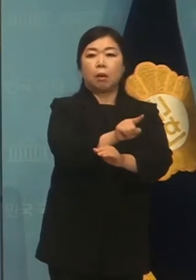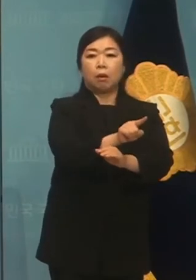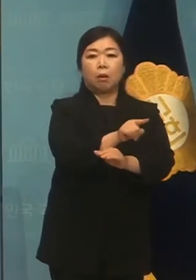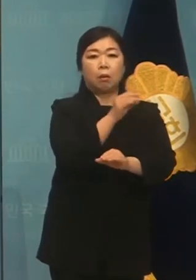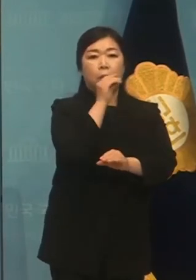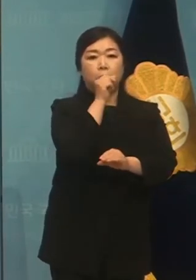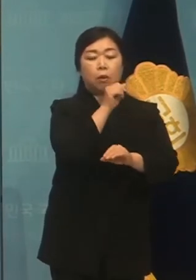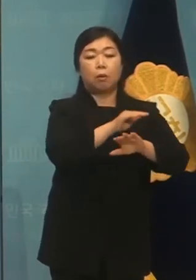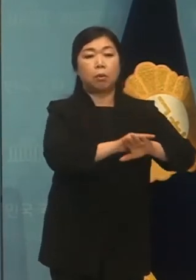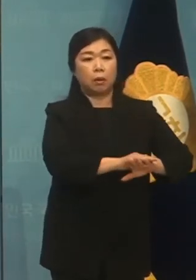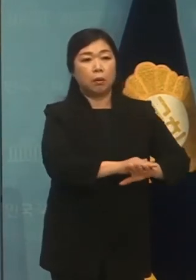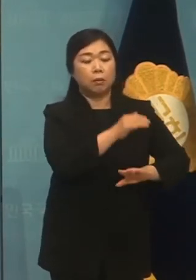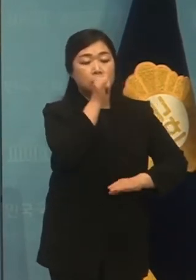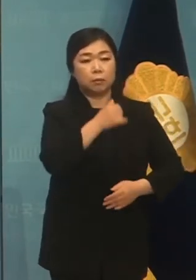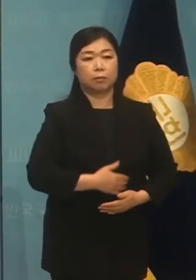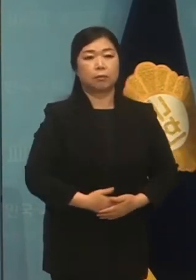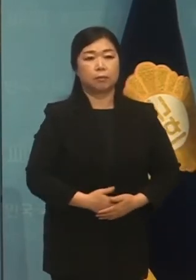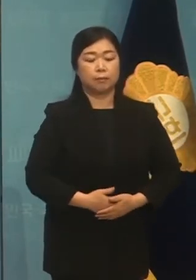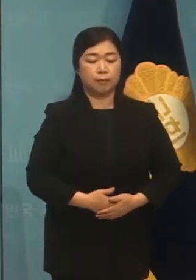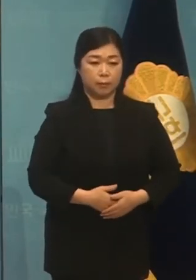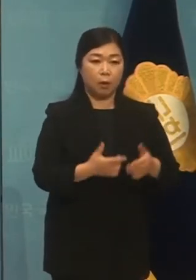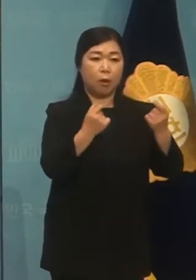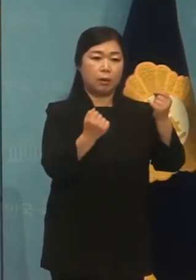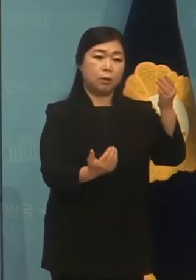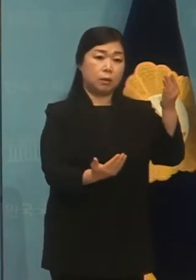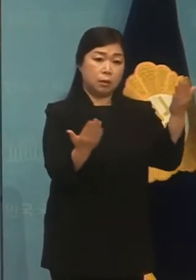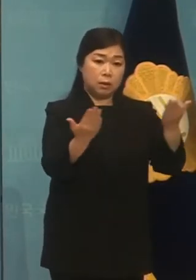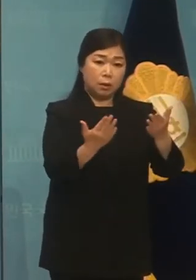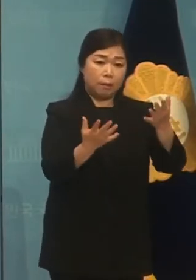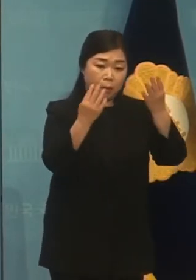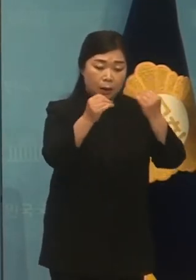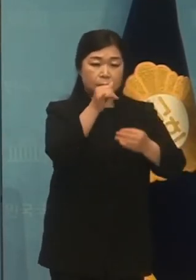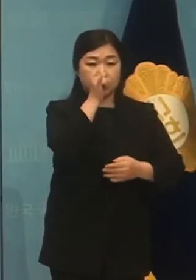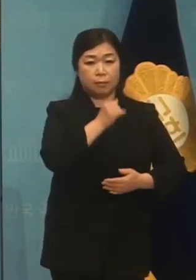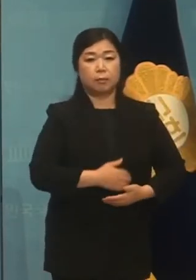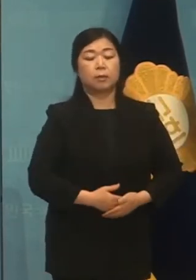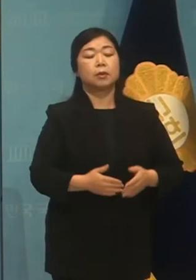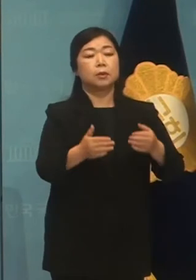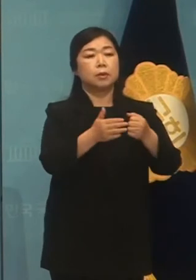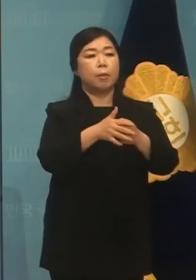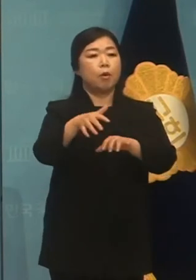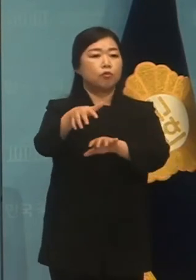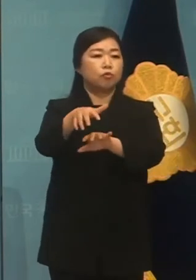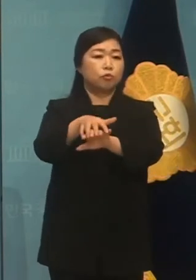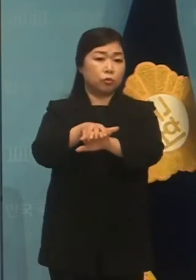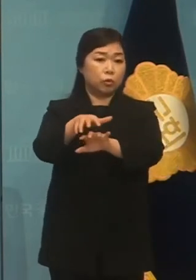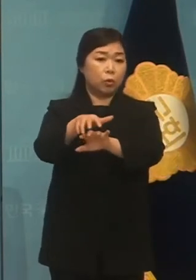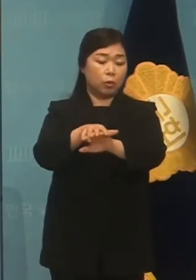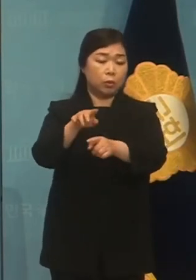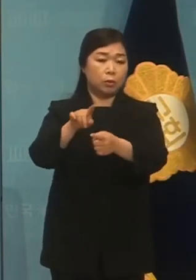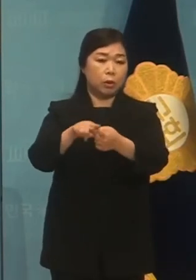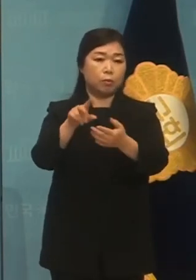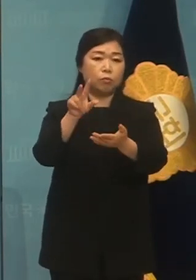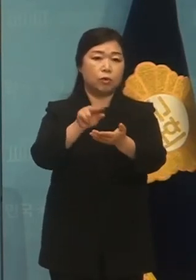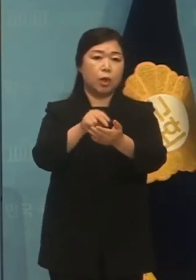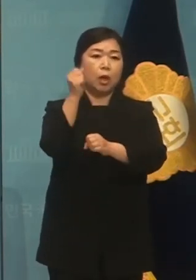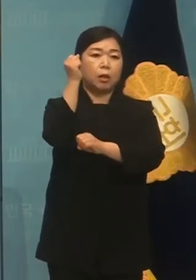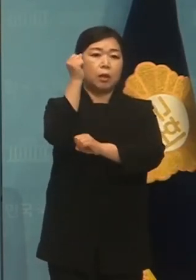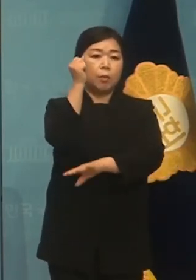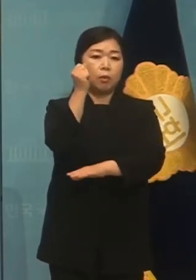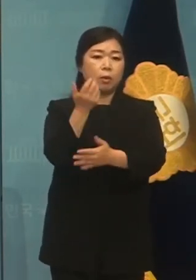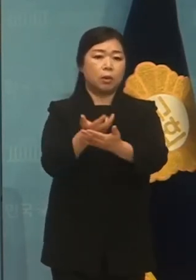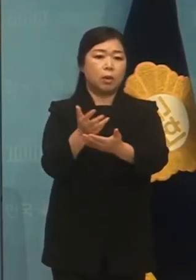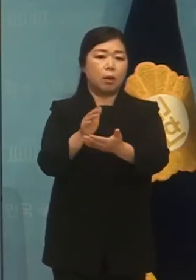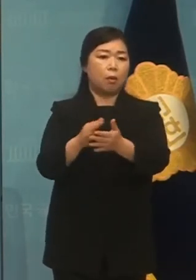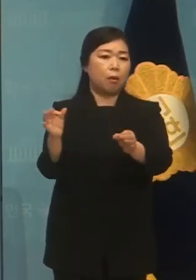버립니다. 이런 경우가 너무 많이 있었습니다. 그러니까 구조적인 문제나 근본적인